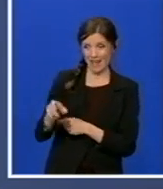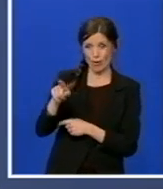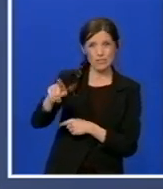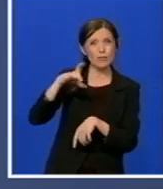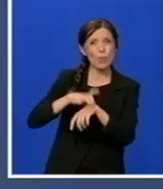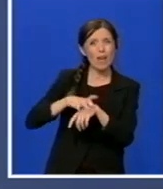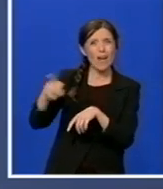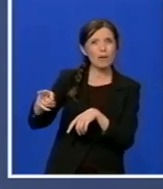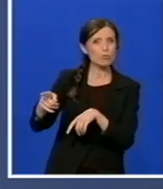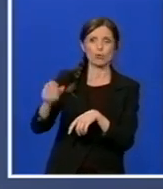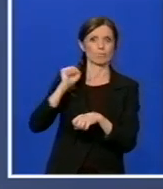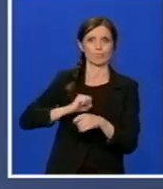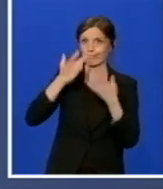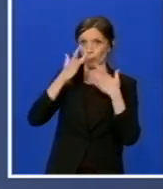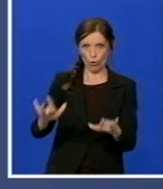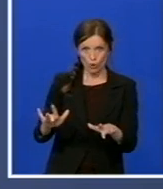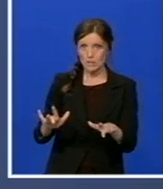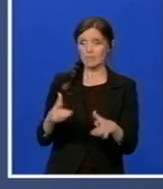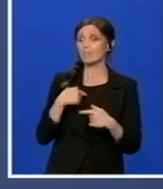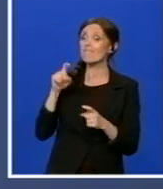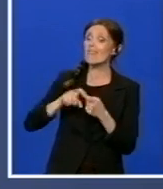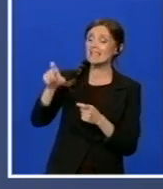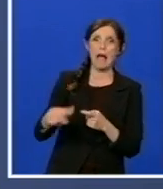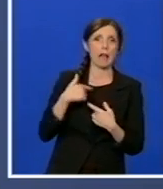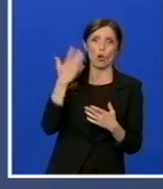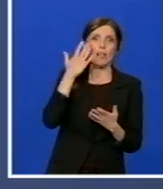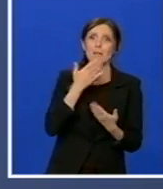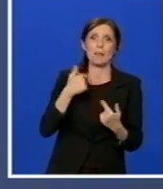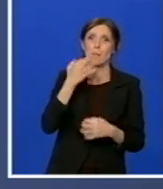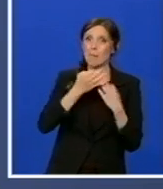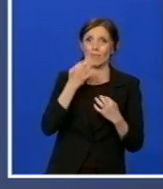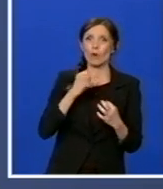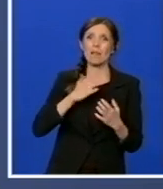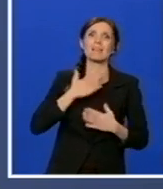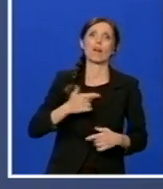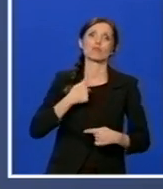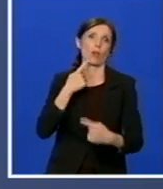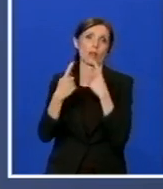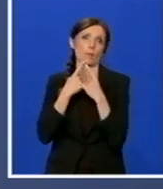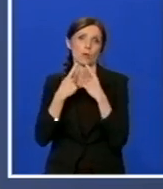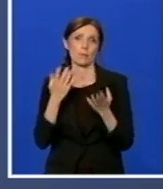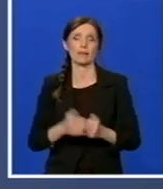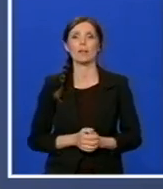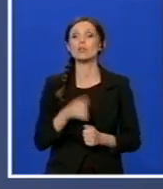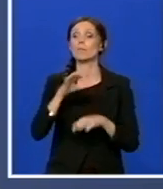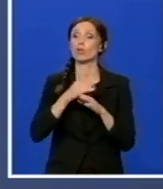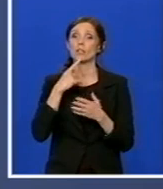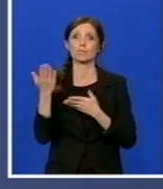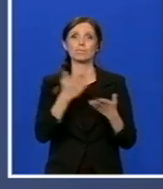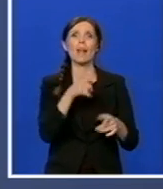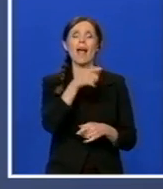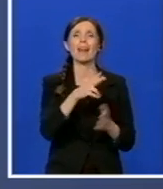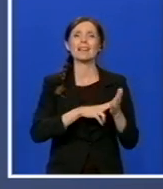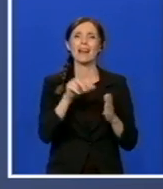dam bilo kakav komentar. Može? Izvolite. Hvala. Natalija Lučić, Al Jazeera